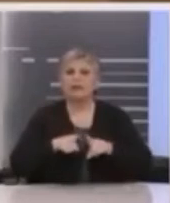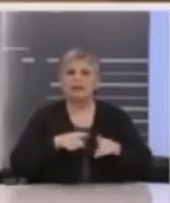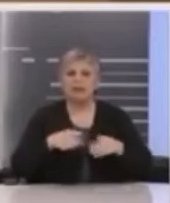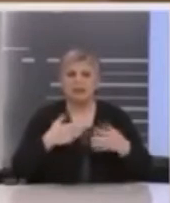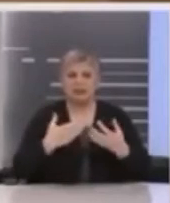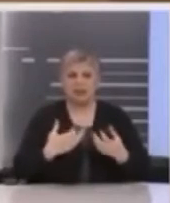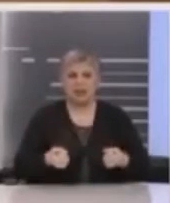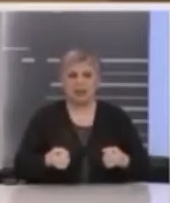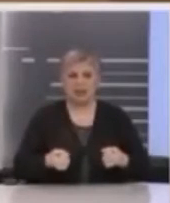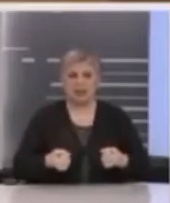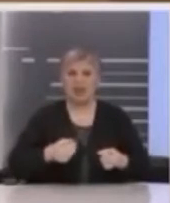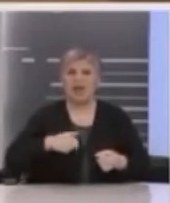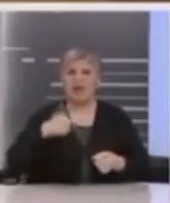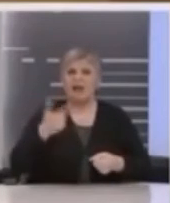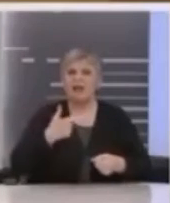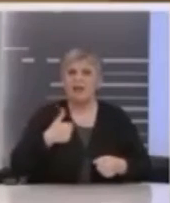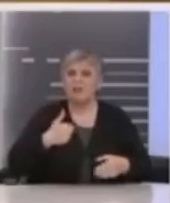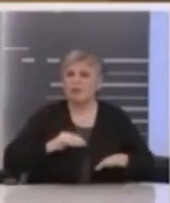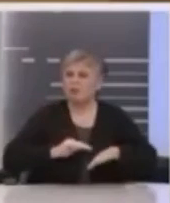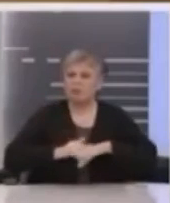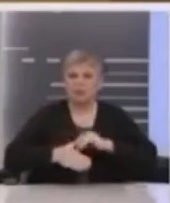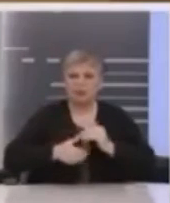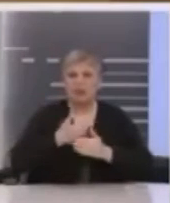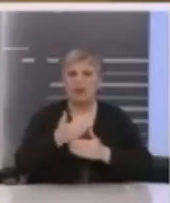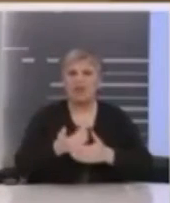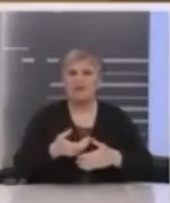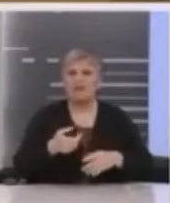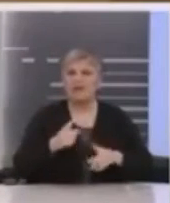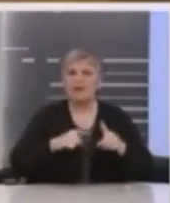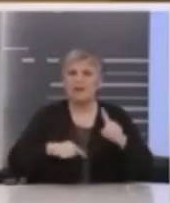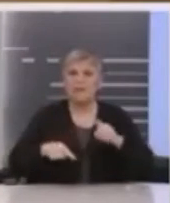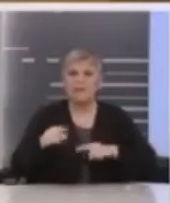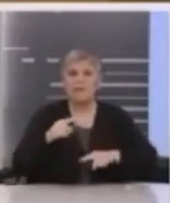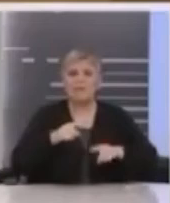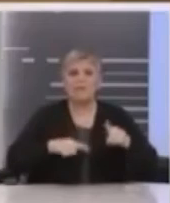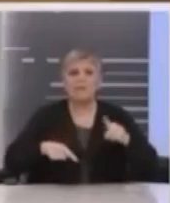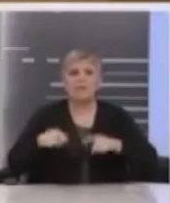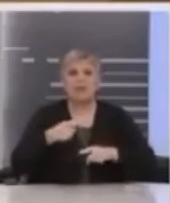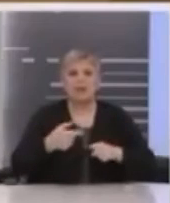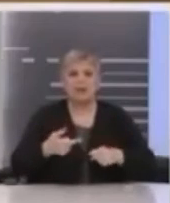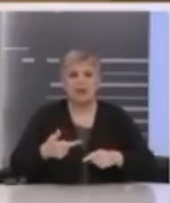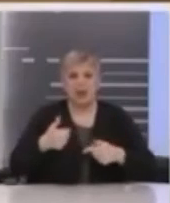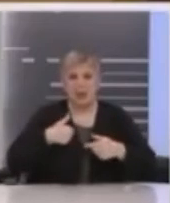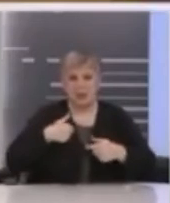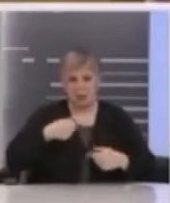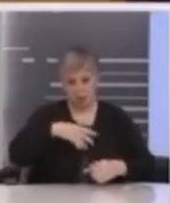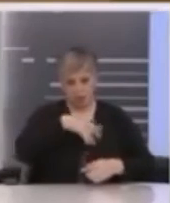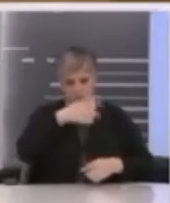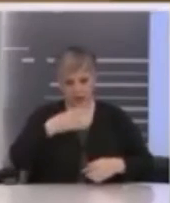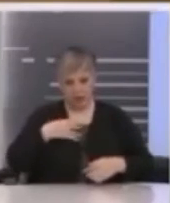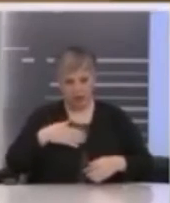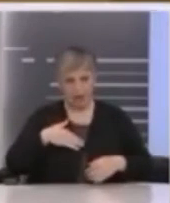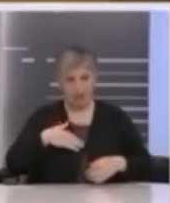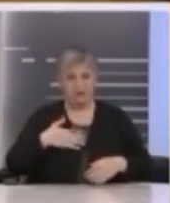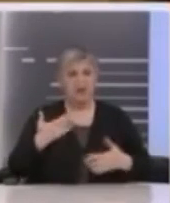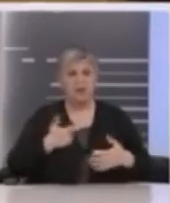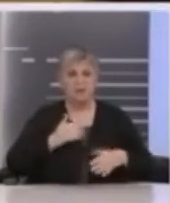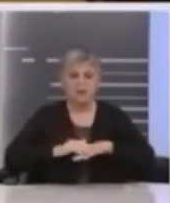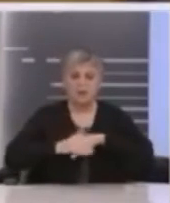εκείνες τις κοινωνικές δυνάμεις, εκείνα τα στρώματα που δεν μας ψηφίζουν ο ΣΥΡΙΖΑ ή ο ΣΥΡΙΖΑ